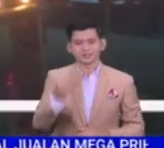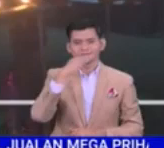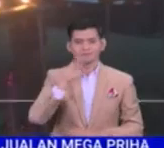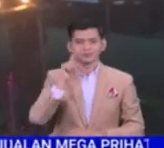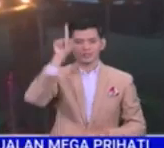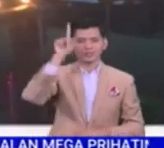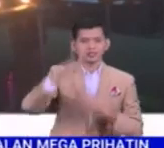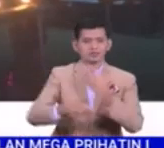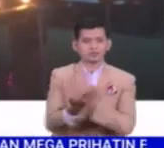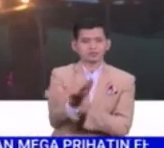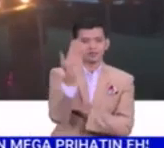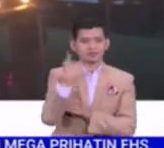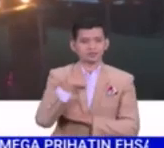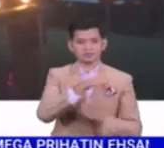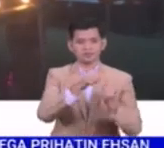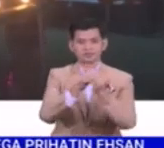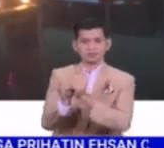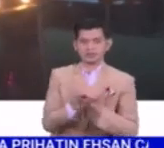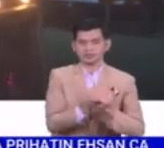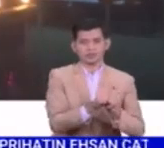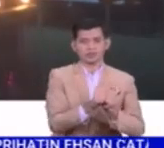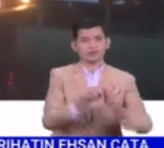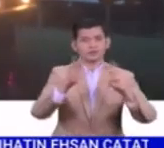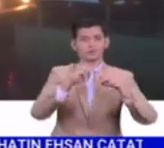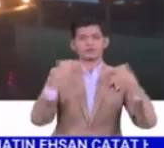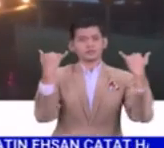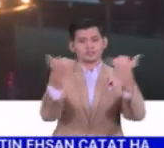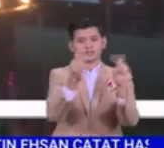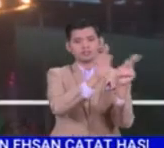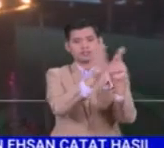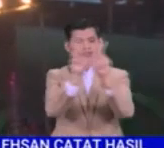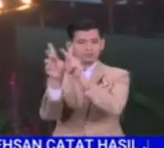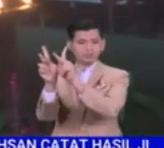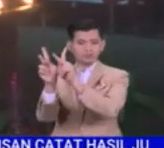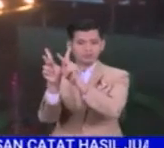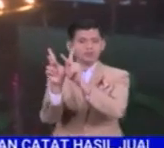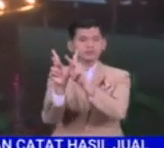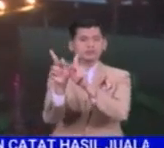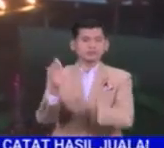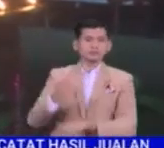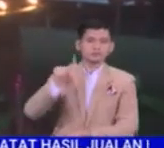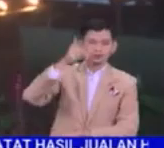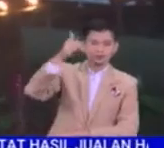Alhamdulillah, seawal pagi kami bersama-sama dengan masyarakat kampung turun